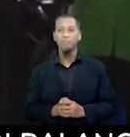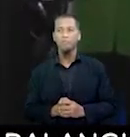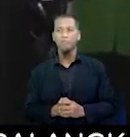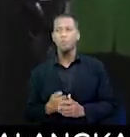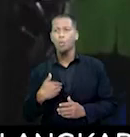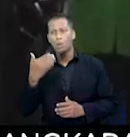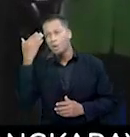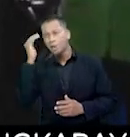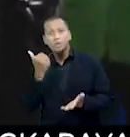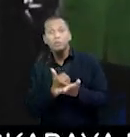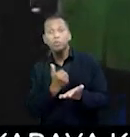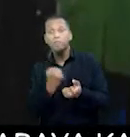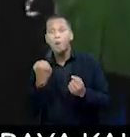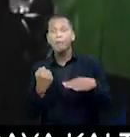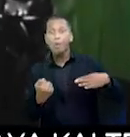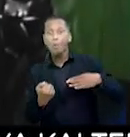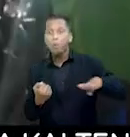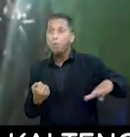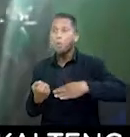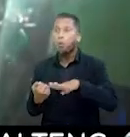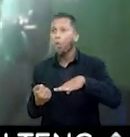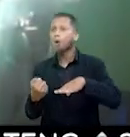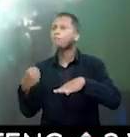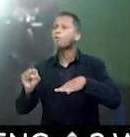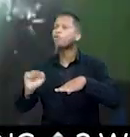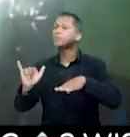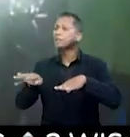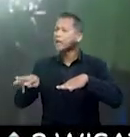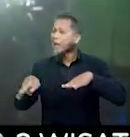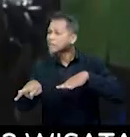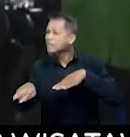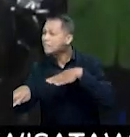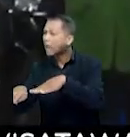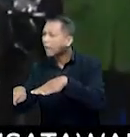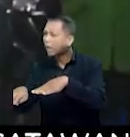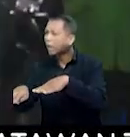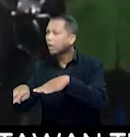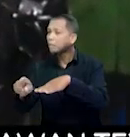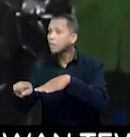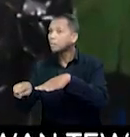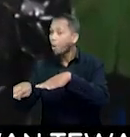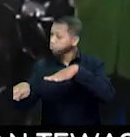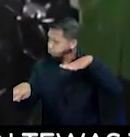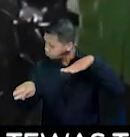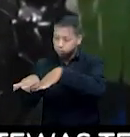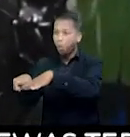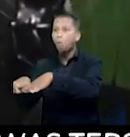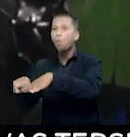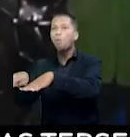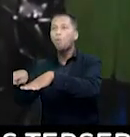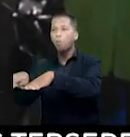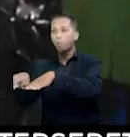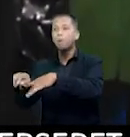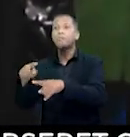yang nggak tahu siapa yang mau dikejar. Saya hampir kena, 2 motor di depan saya jatuh, plus bapak-bapak dari sini satu sama ojol